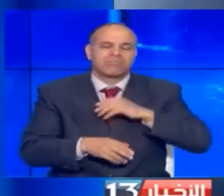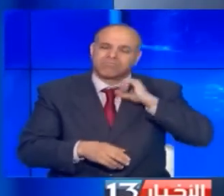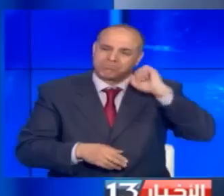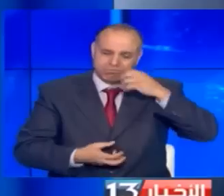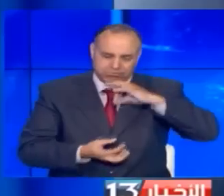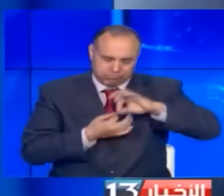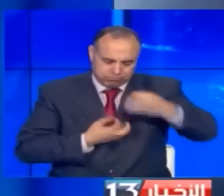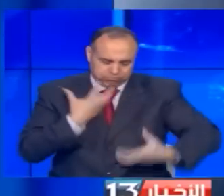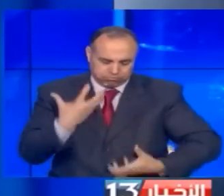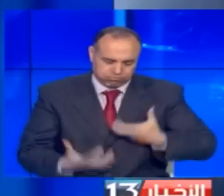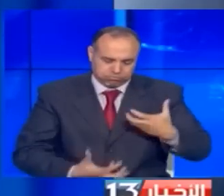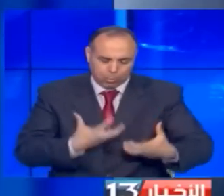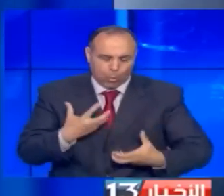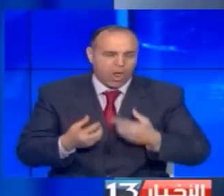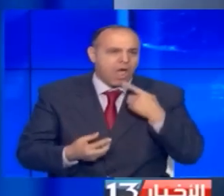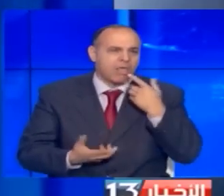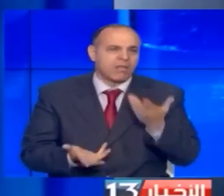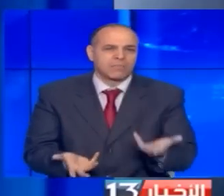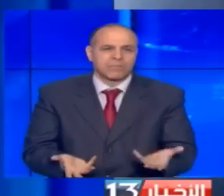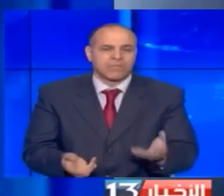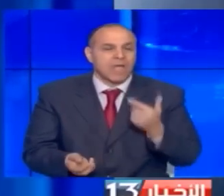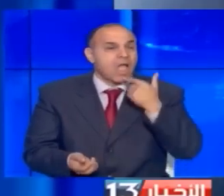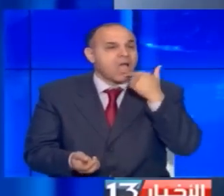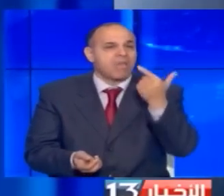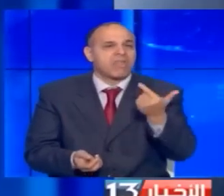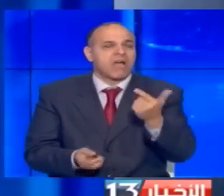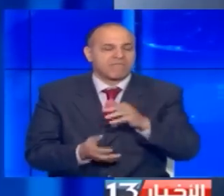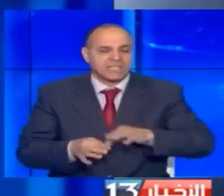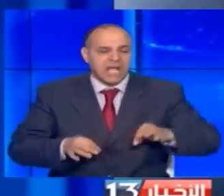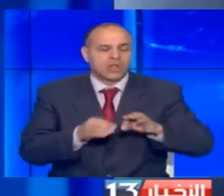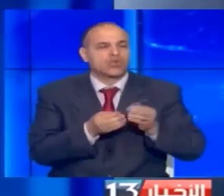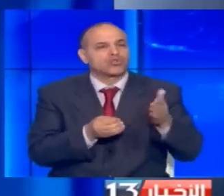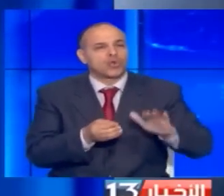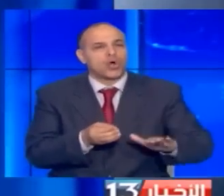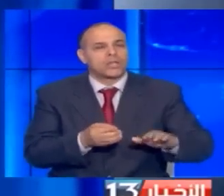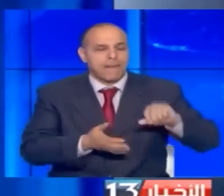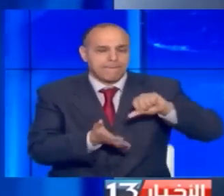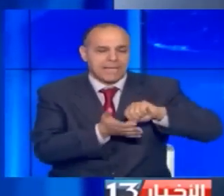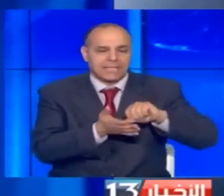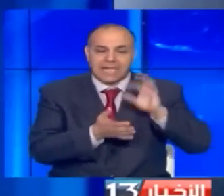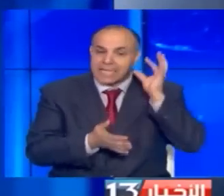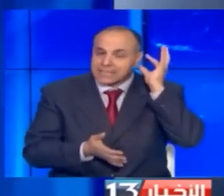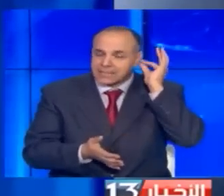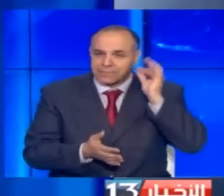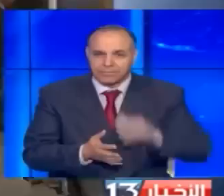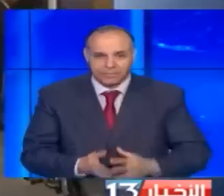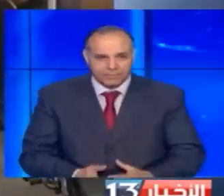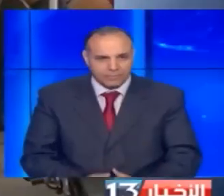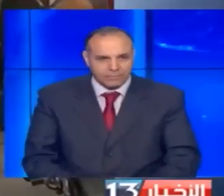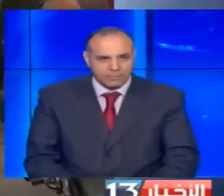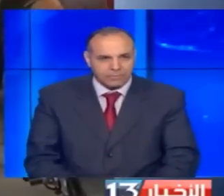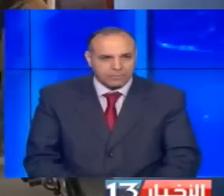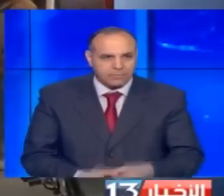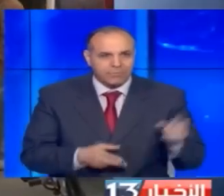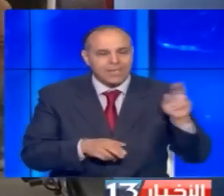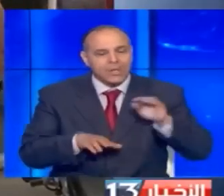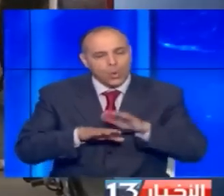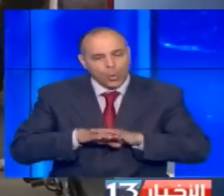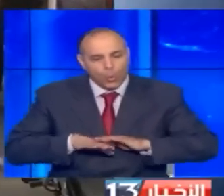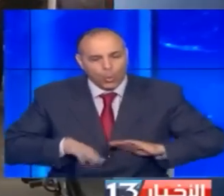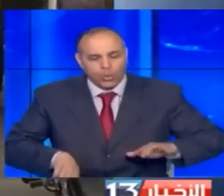حرقا بعد أن أضرم النار في جسده في ساحة الشهداء وسط مدينة القصرين. عاد الهدوء في